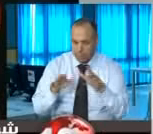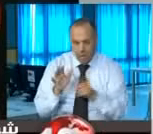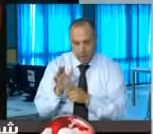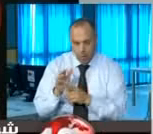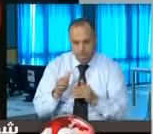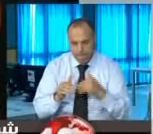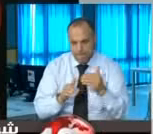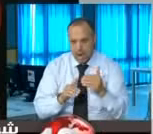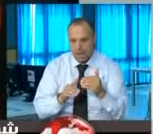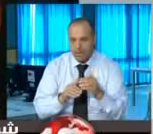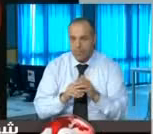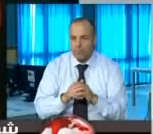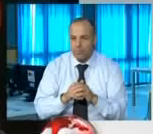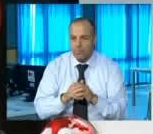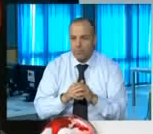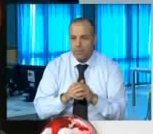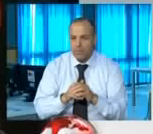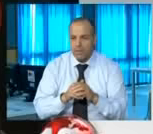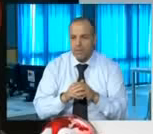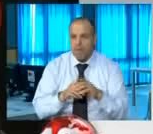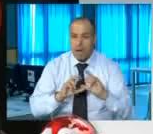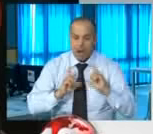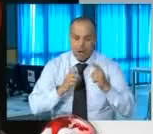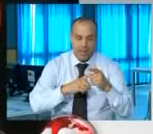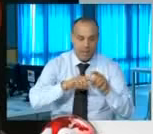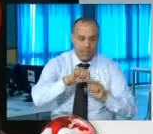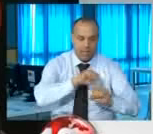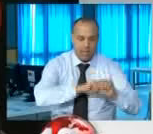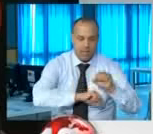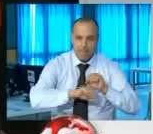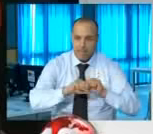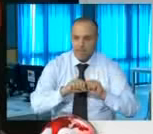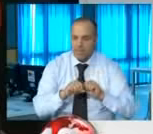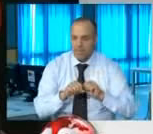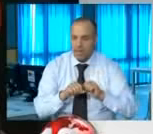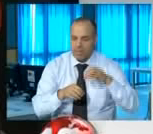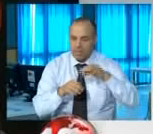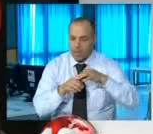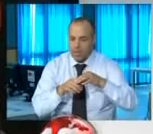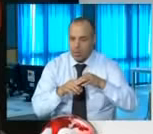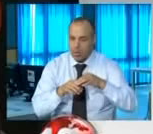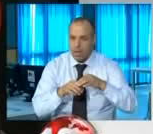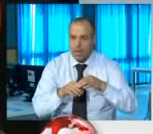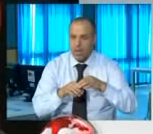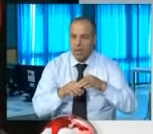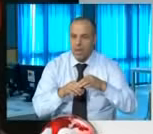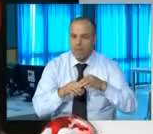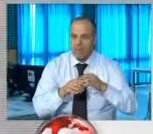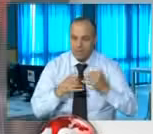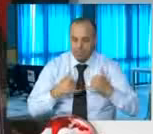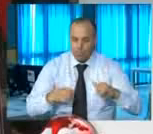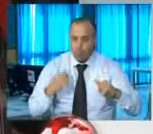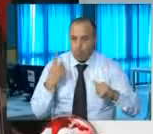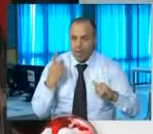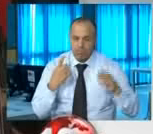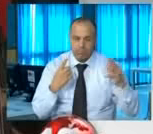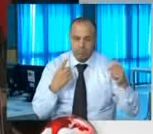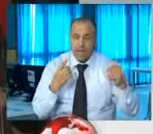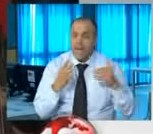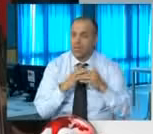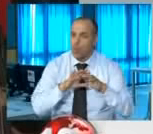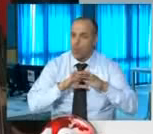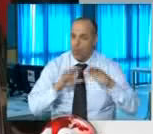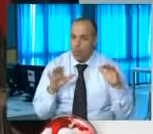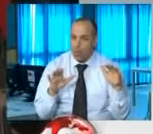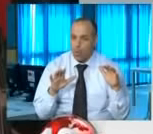التي أثرها ستقوم الهيئة بتنظيم هذه الانتخابات بالنسبة لهذا المقعد فقط. النتائج النهائية لا